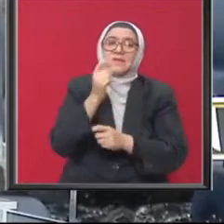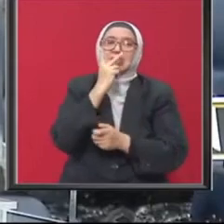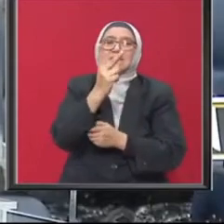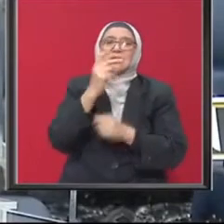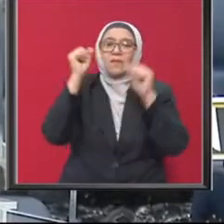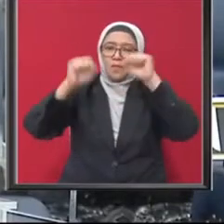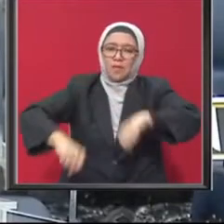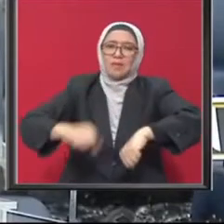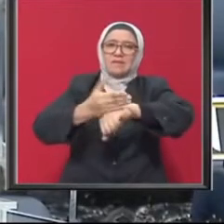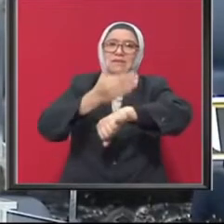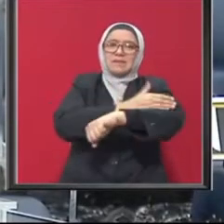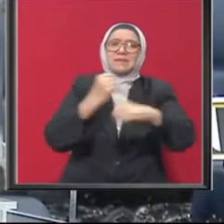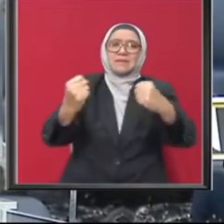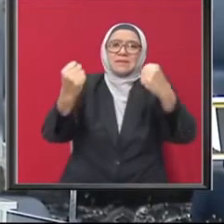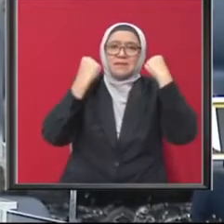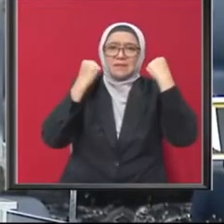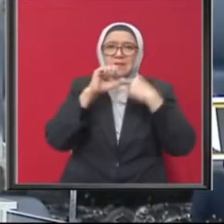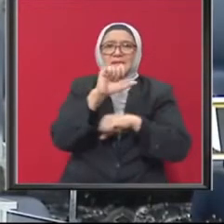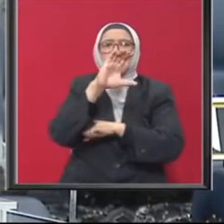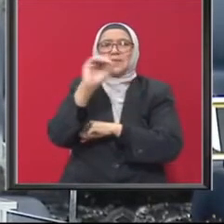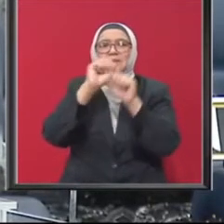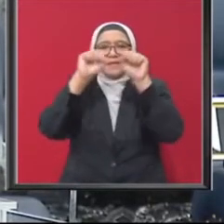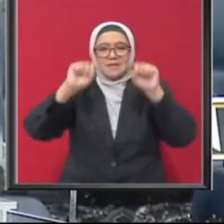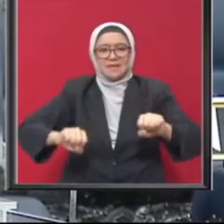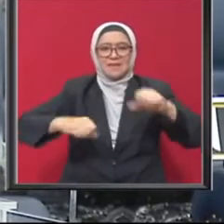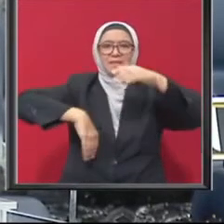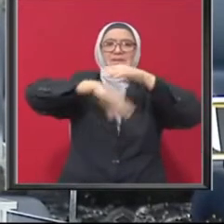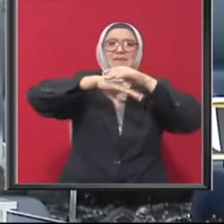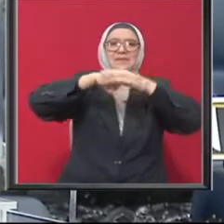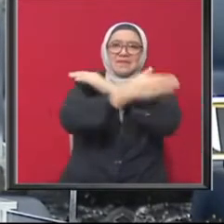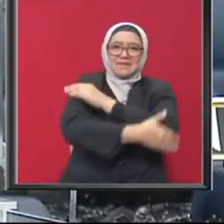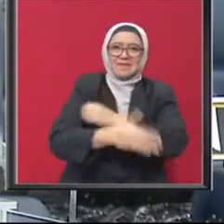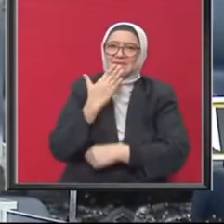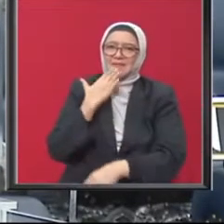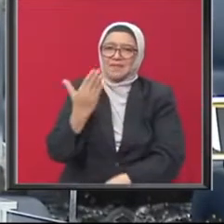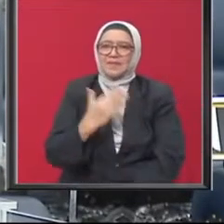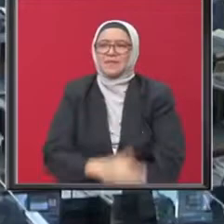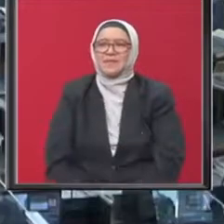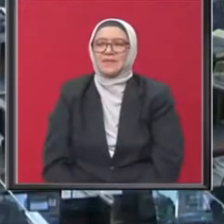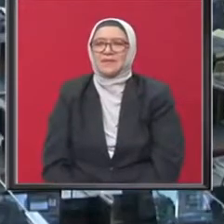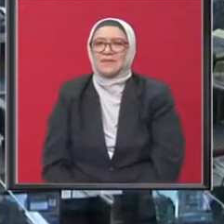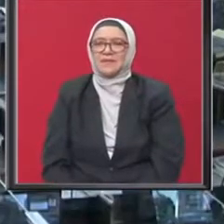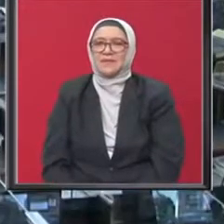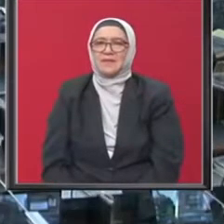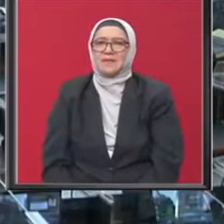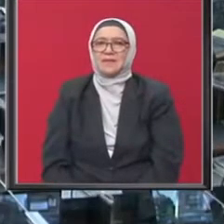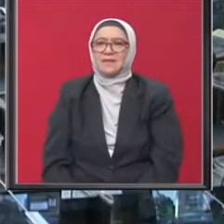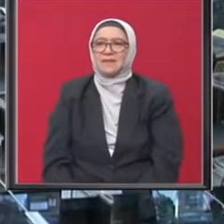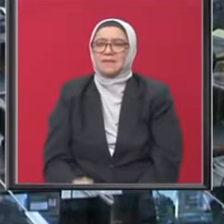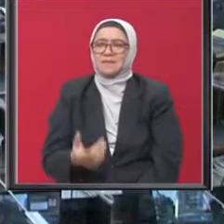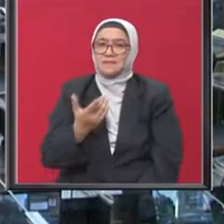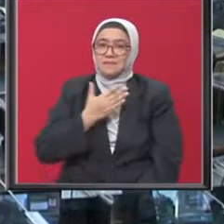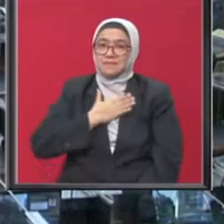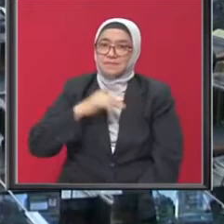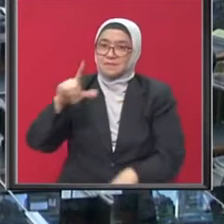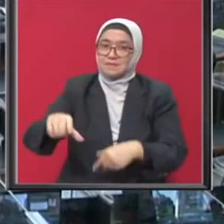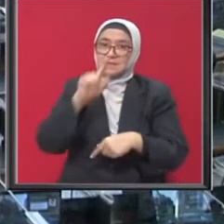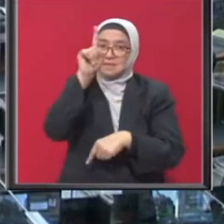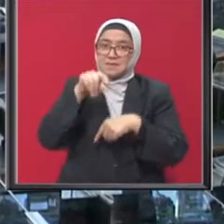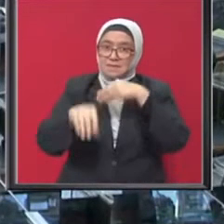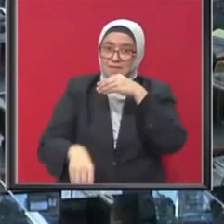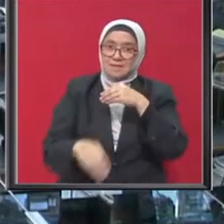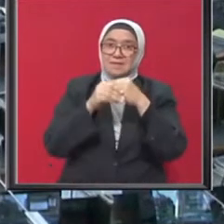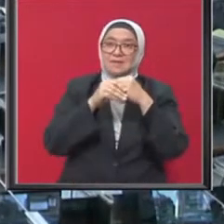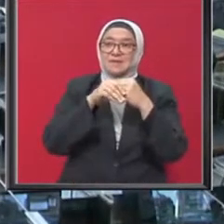memperkukuhkan lagi ekosistem Hai bola sepak negara Makasih simetris sela-sela Tamtama acuk